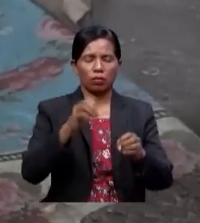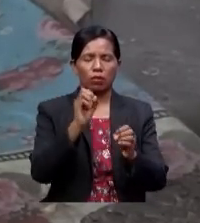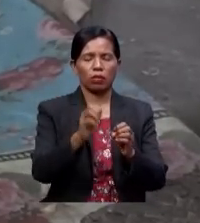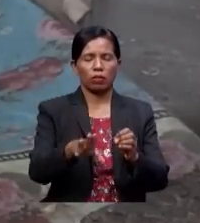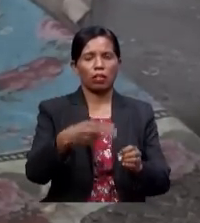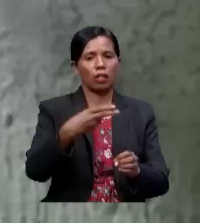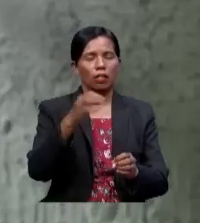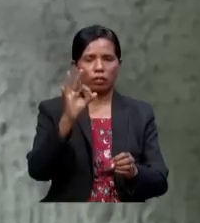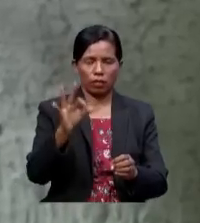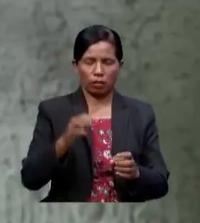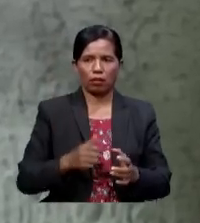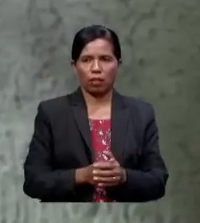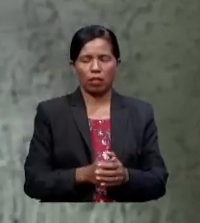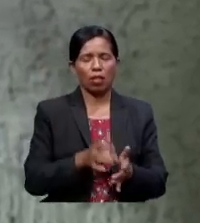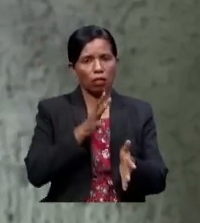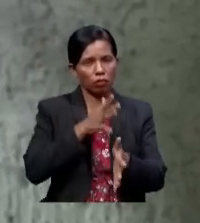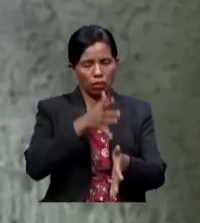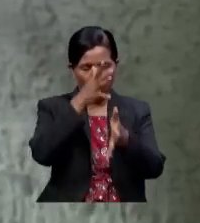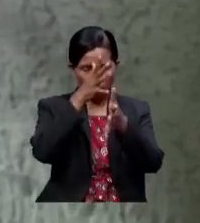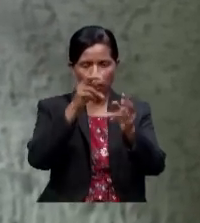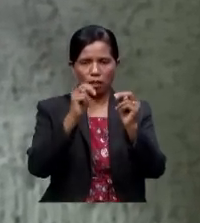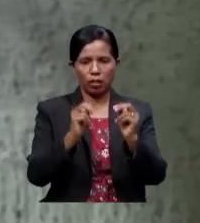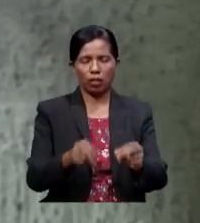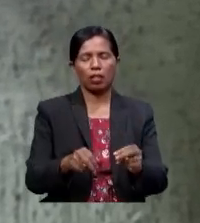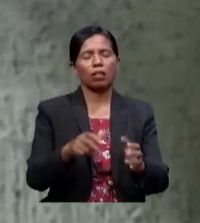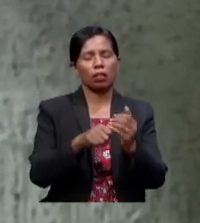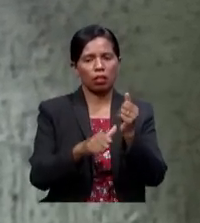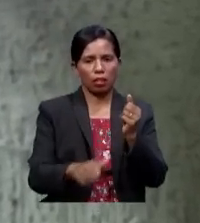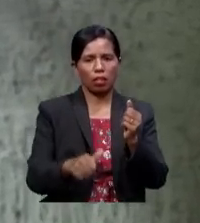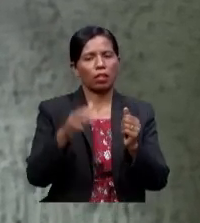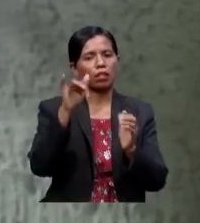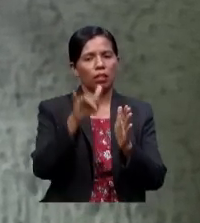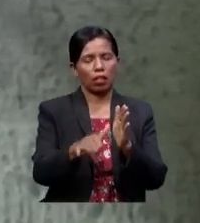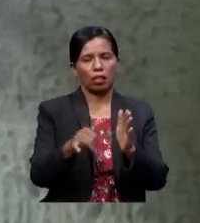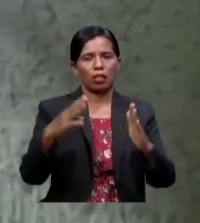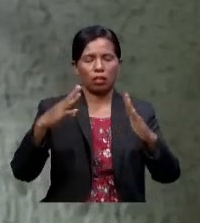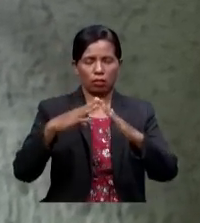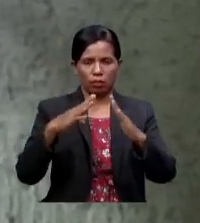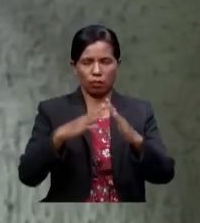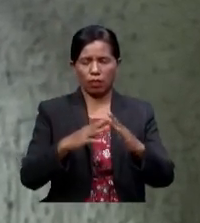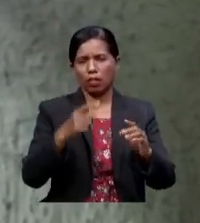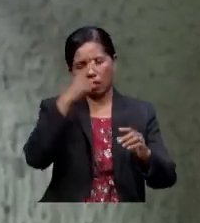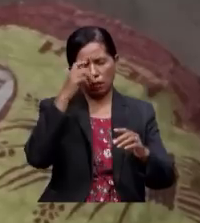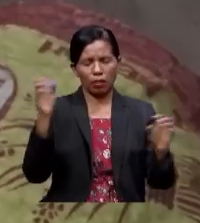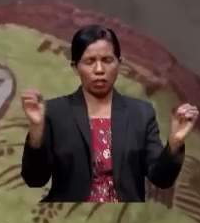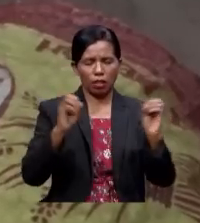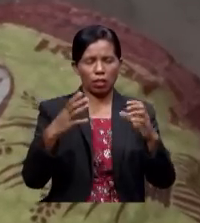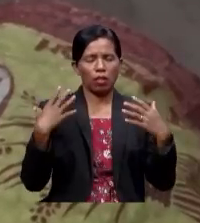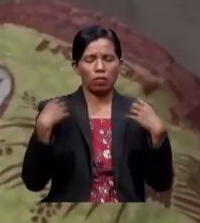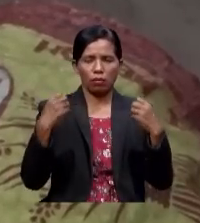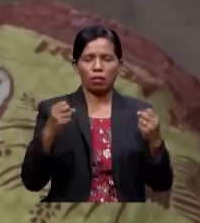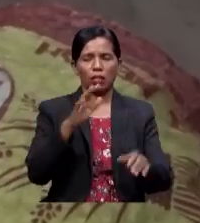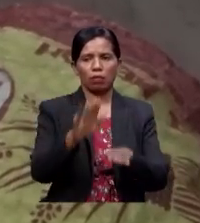bot. Honune, avo mana tengki so hafir bot iya deit umalarang. Tambahlah iona forsa atau lau saya